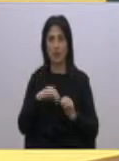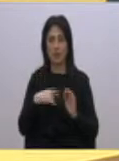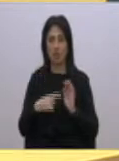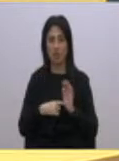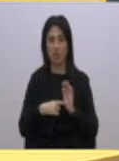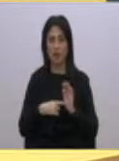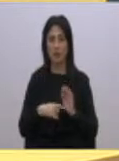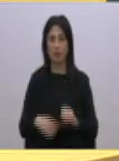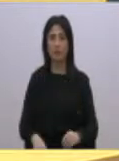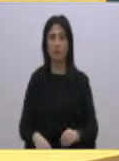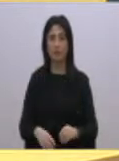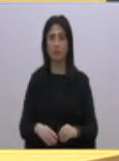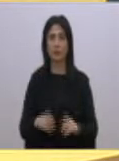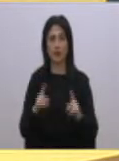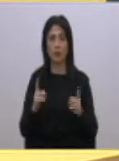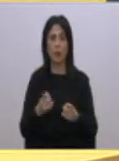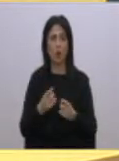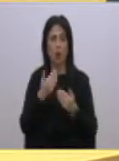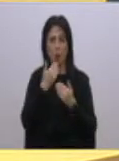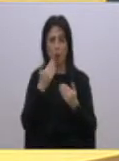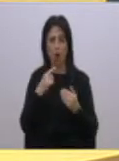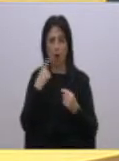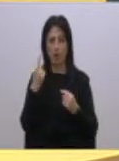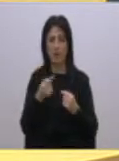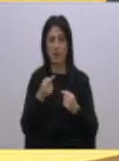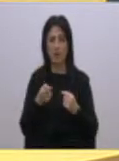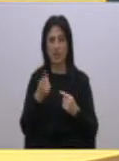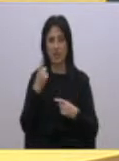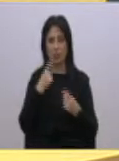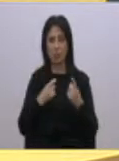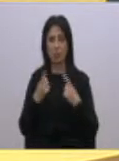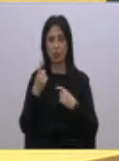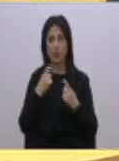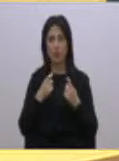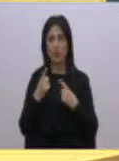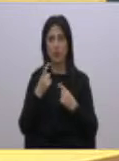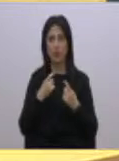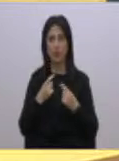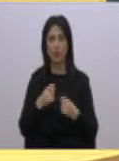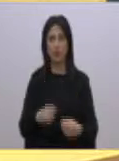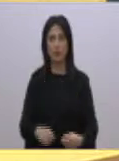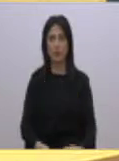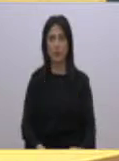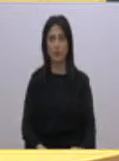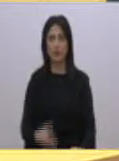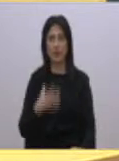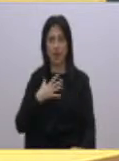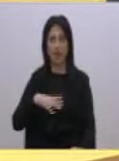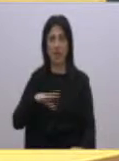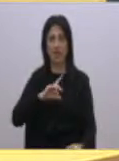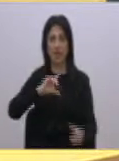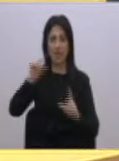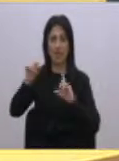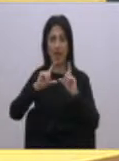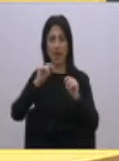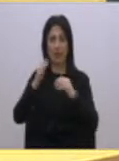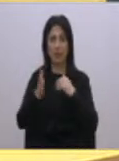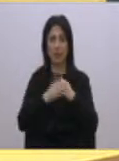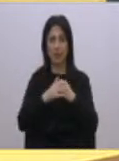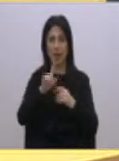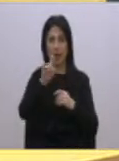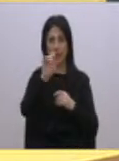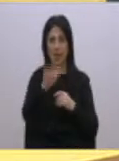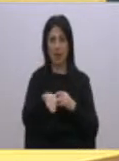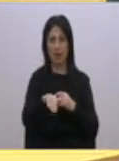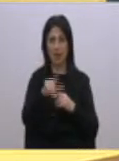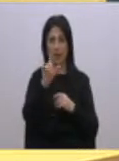შეკითხვაა. მოკლედ, ბოლო წლის მონაცემებით ქვეყნიდან გავიდა დაახლოებით